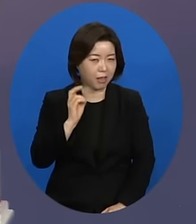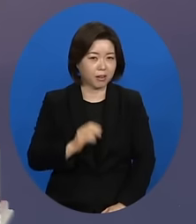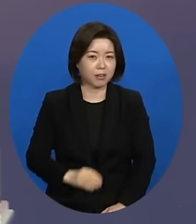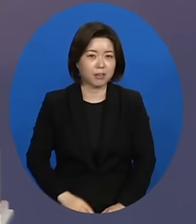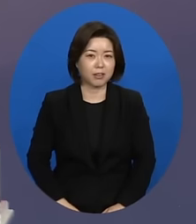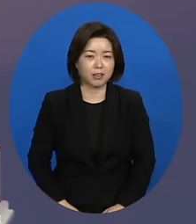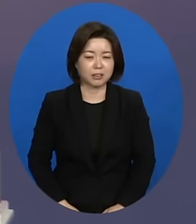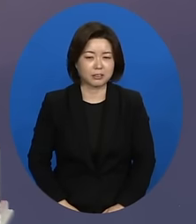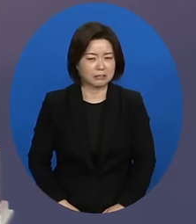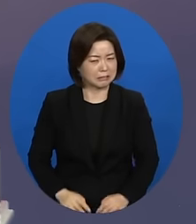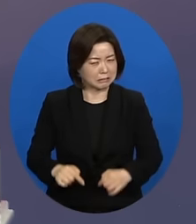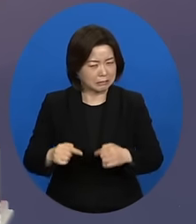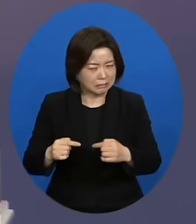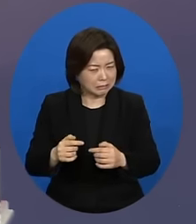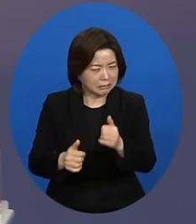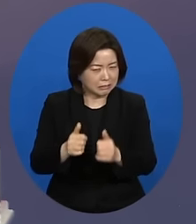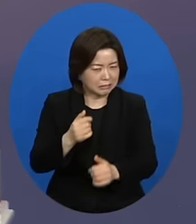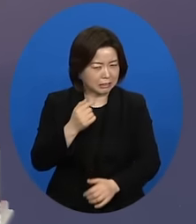해보나 마나